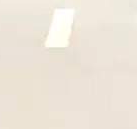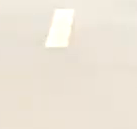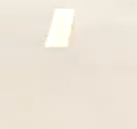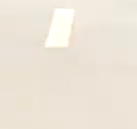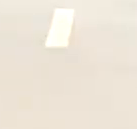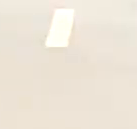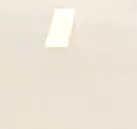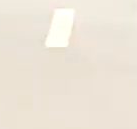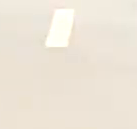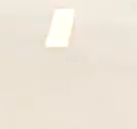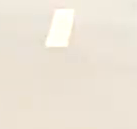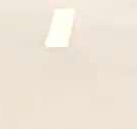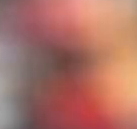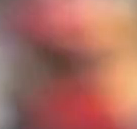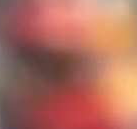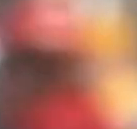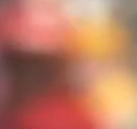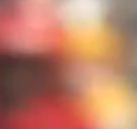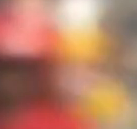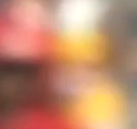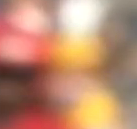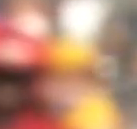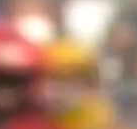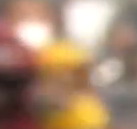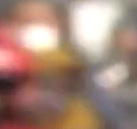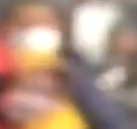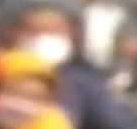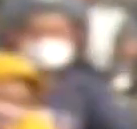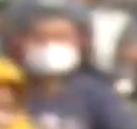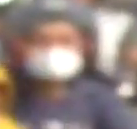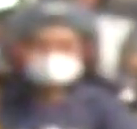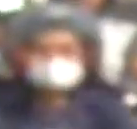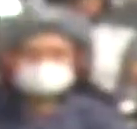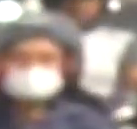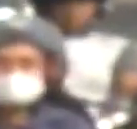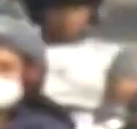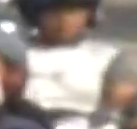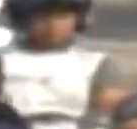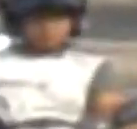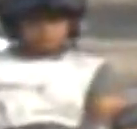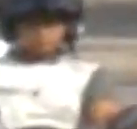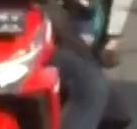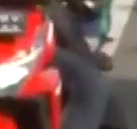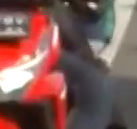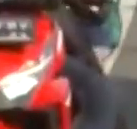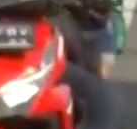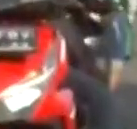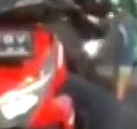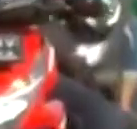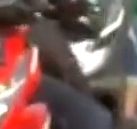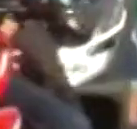sejak hari kemarin, yaitu hari libur Isra Mi'raj, di mana juga sempat terjadi kepadatan di titik Simpang Gadok ini. Ini dikarenakan adanya